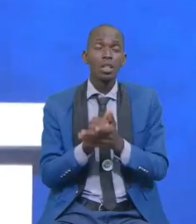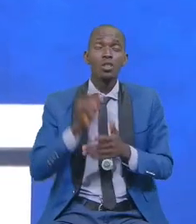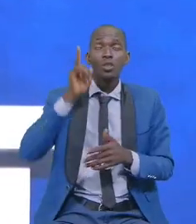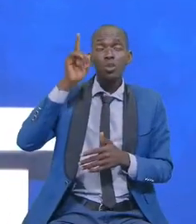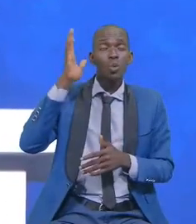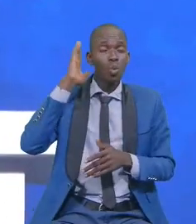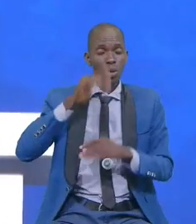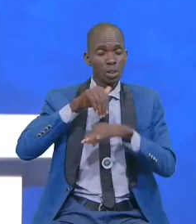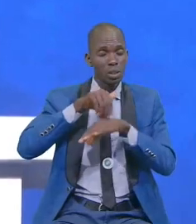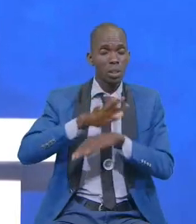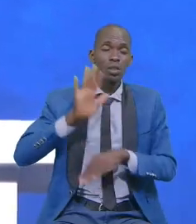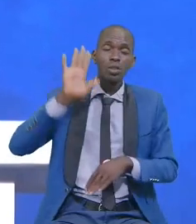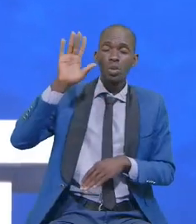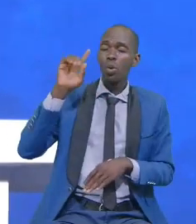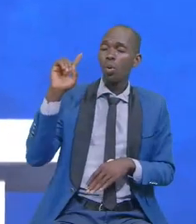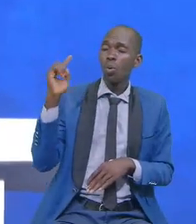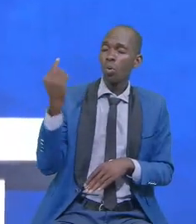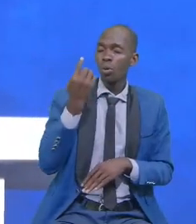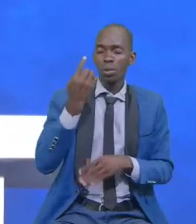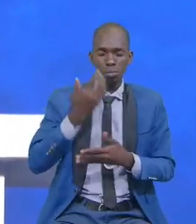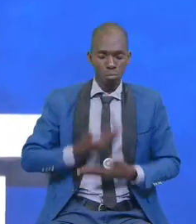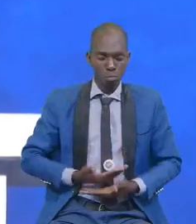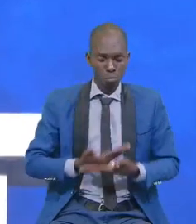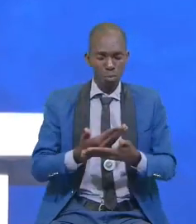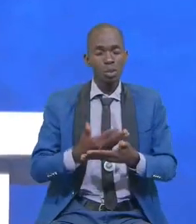que tu enverras ton Fils unique